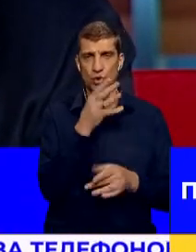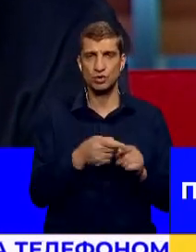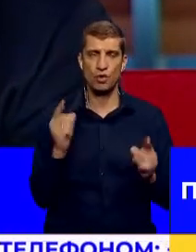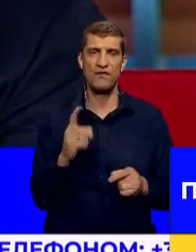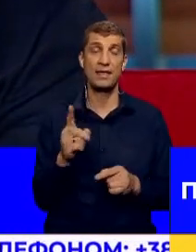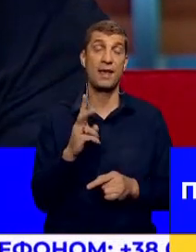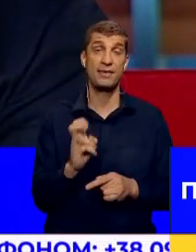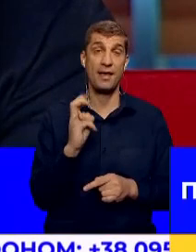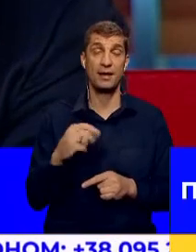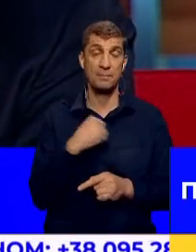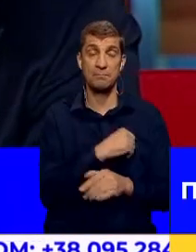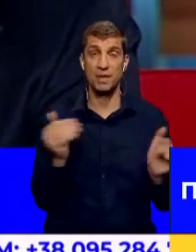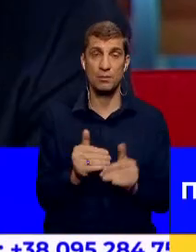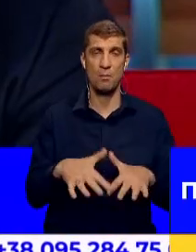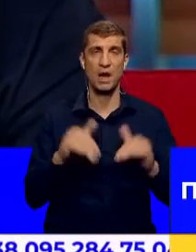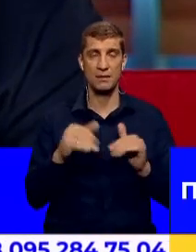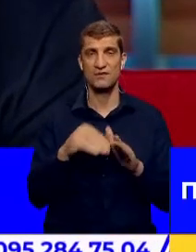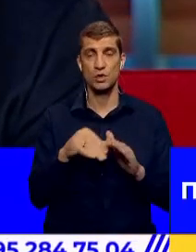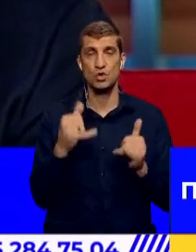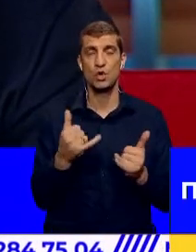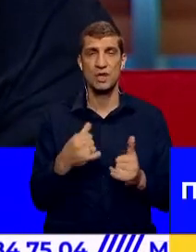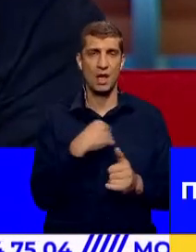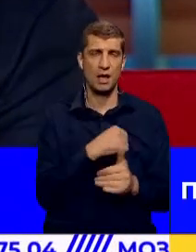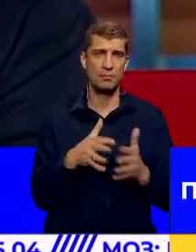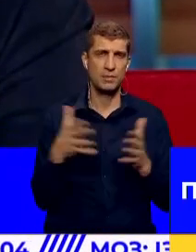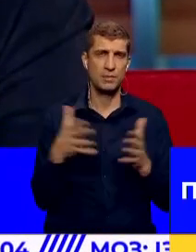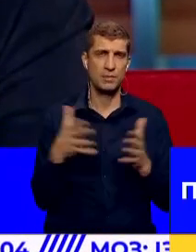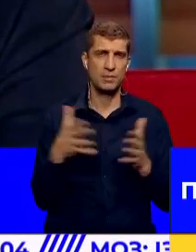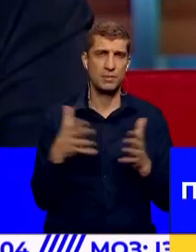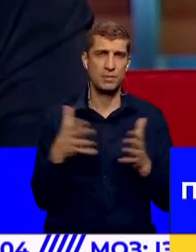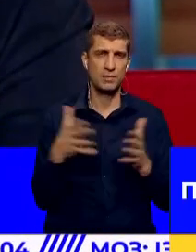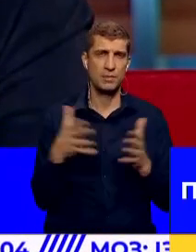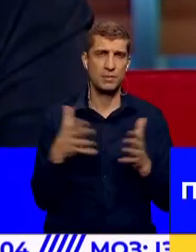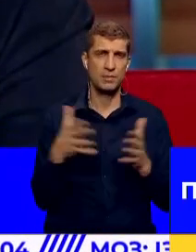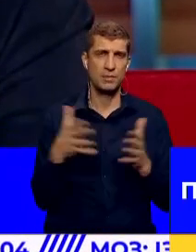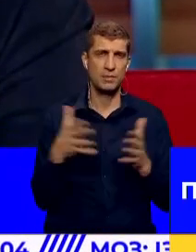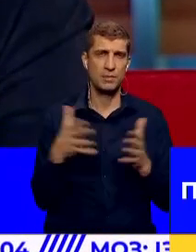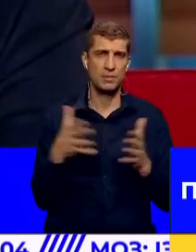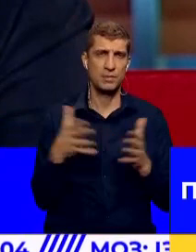вибори. Тому що сьогодні абсолютна більшість українців сказали,